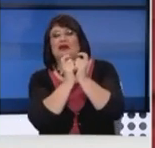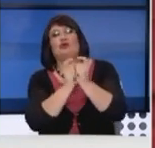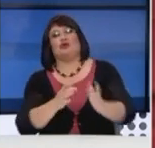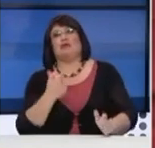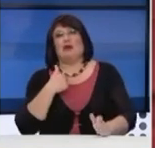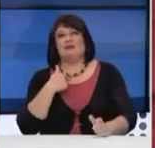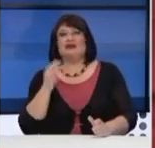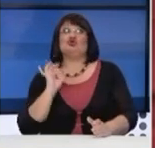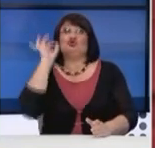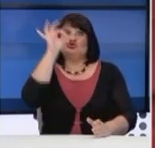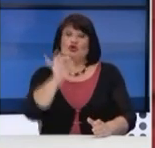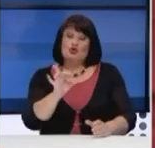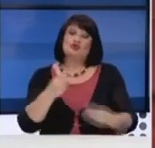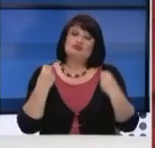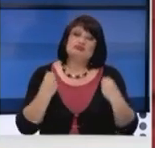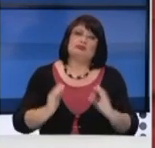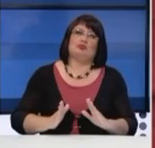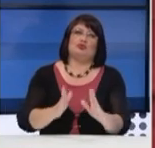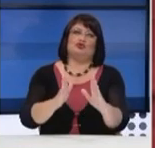Μέρα 25 με μεγάλη υπευθυνότητα.